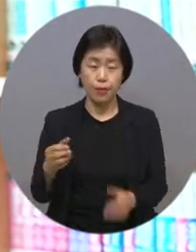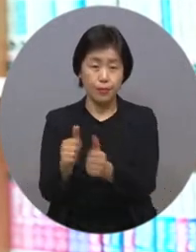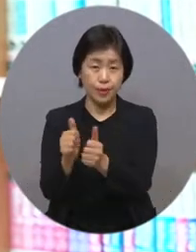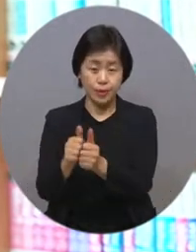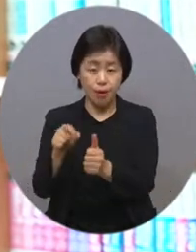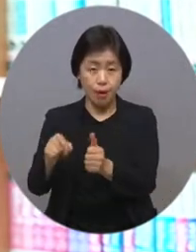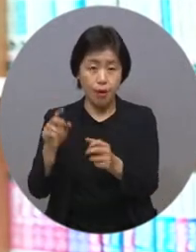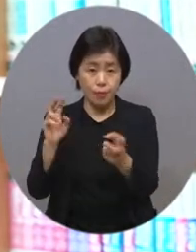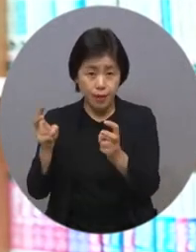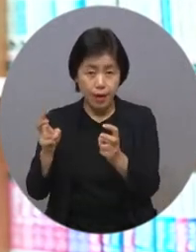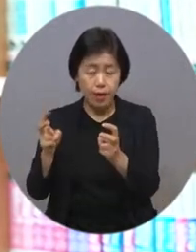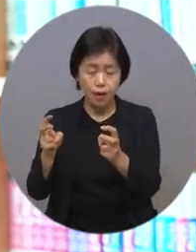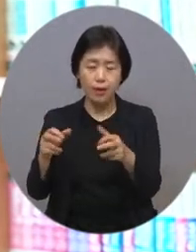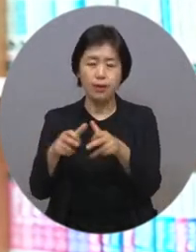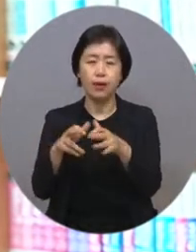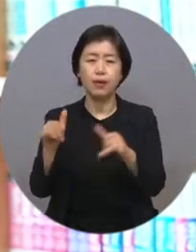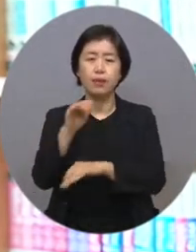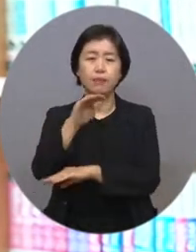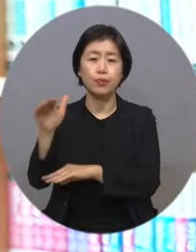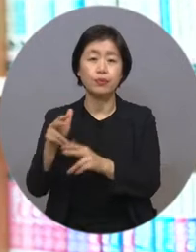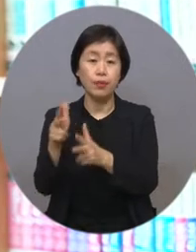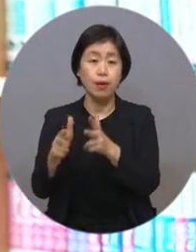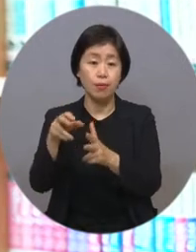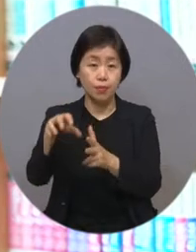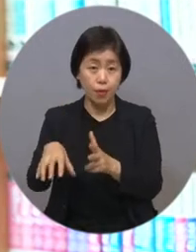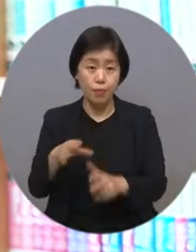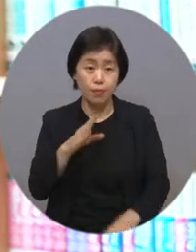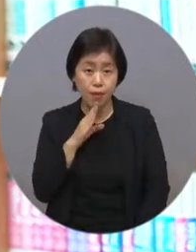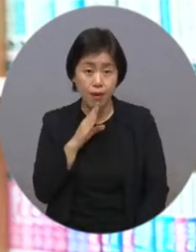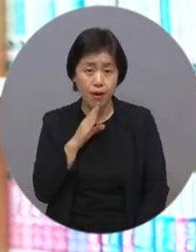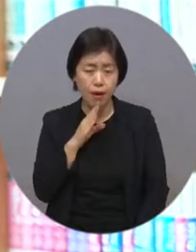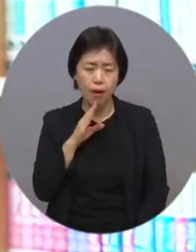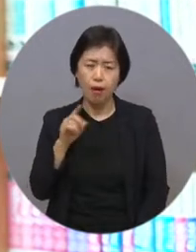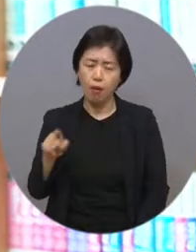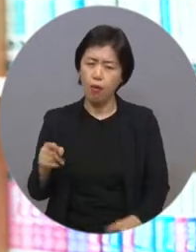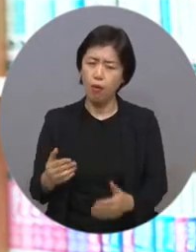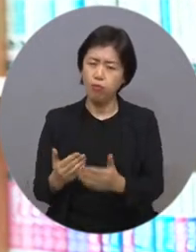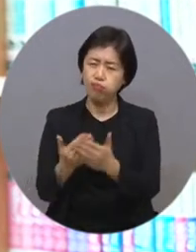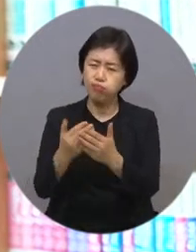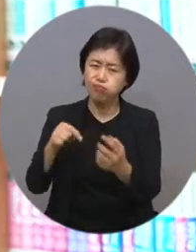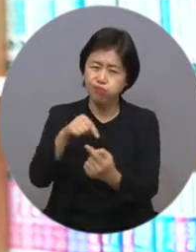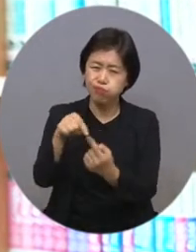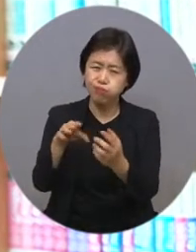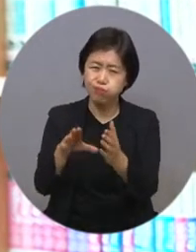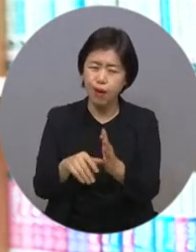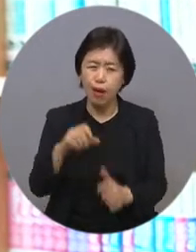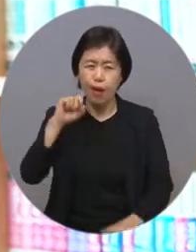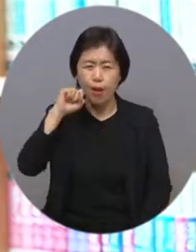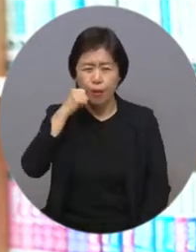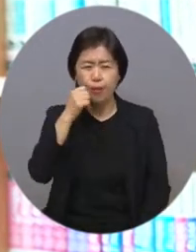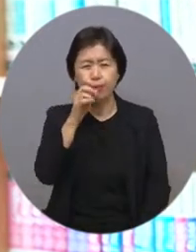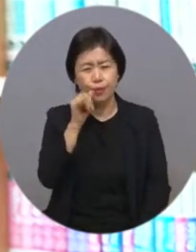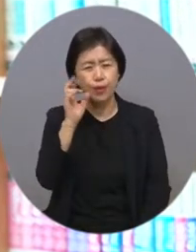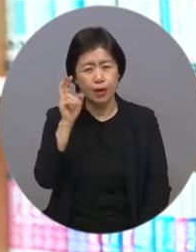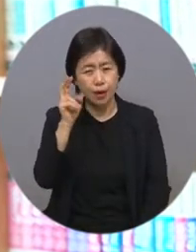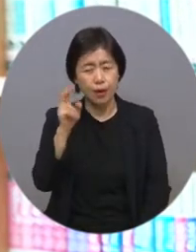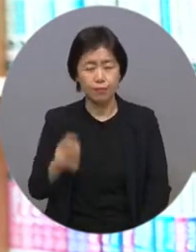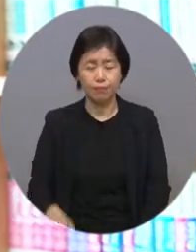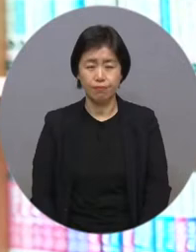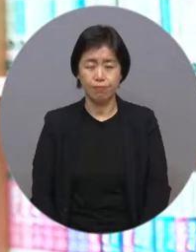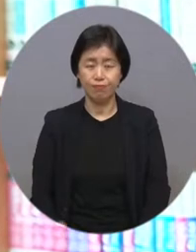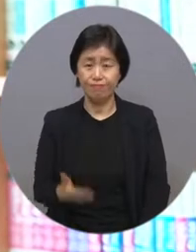장애인 표준 사업장이 되기까지 정말 조금 많은 어려움들이 있지 않았을까 하는 궁금증이 생기더라고요. 네. 실제로는